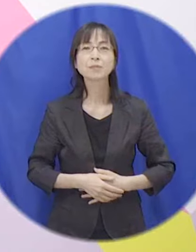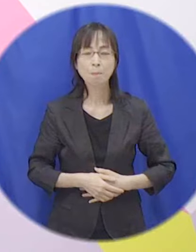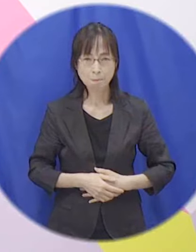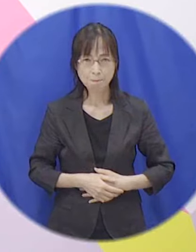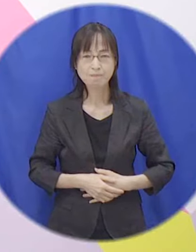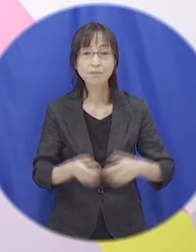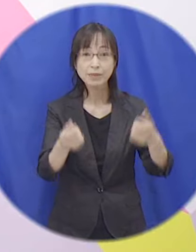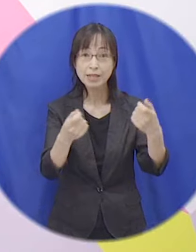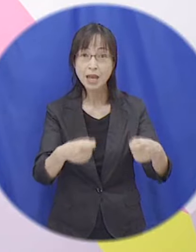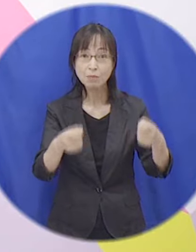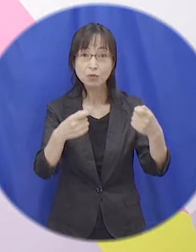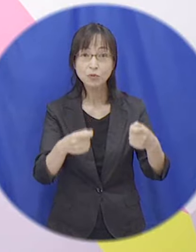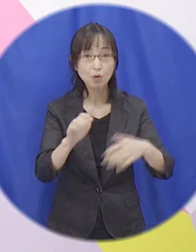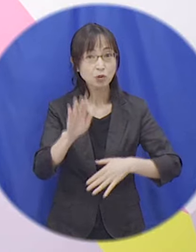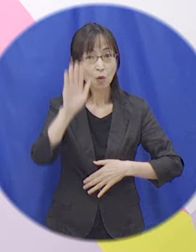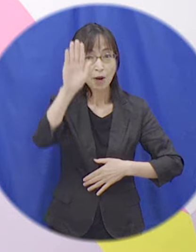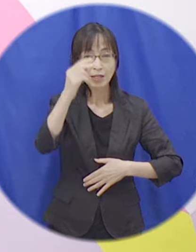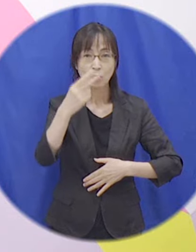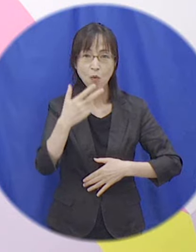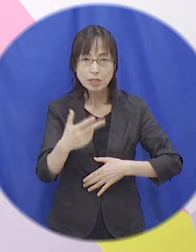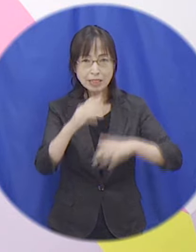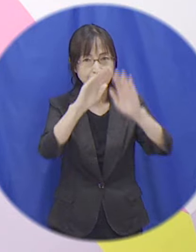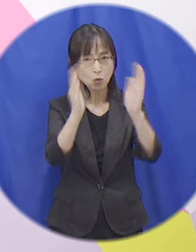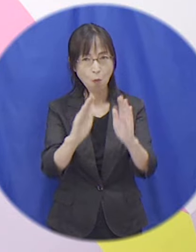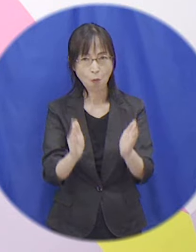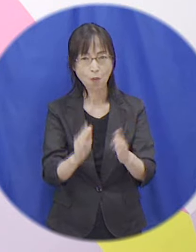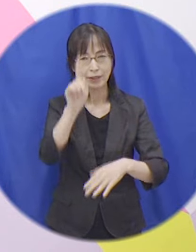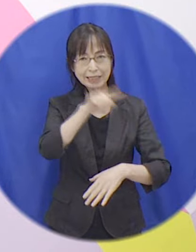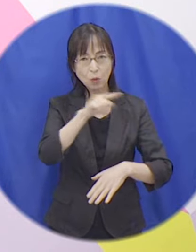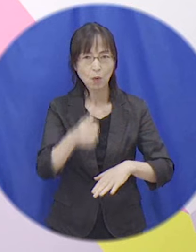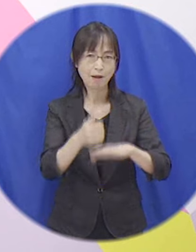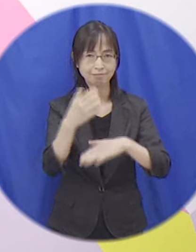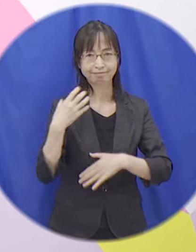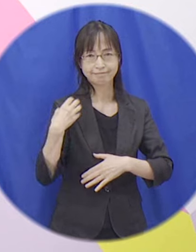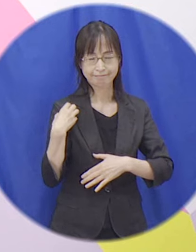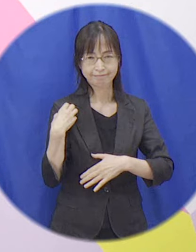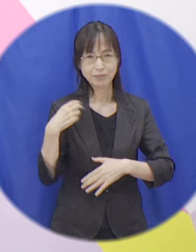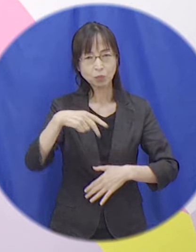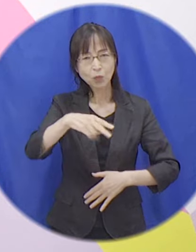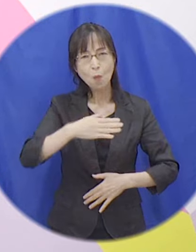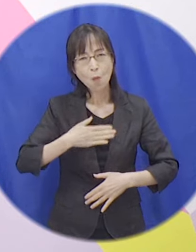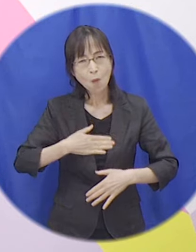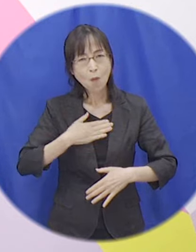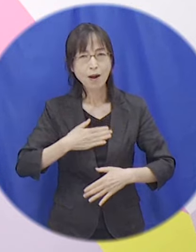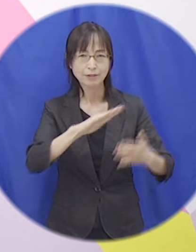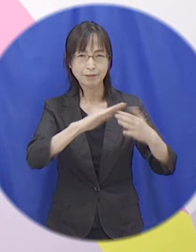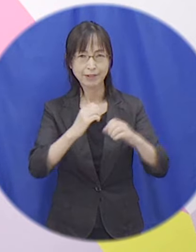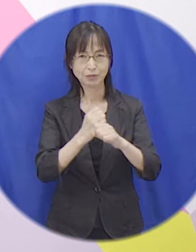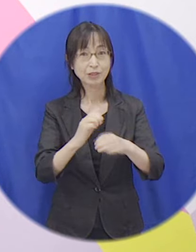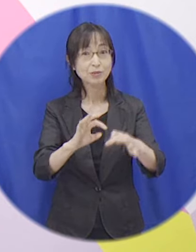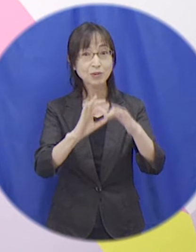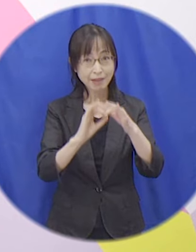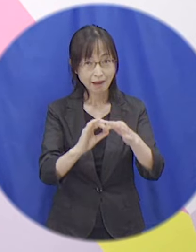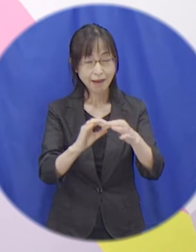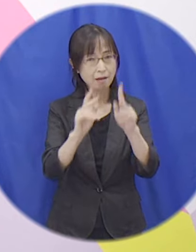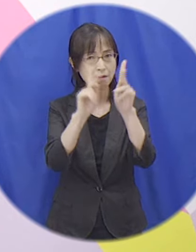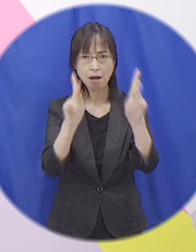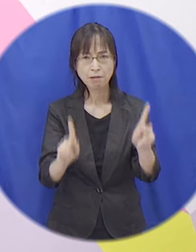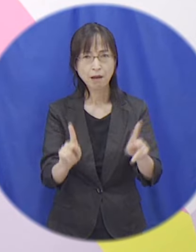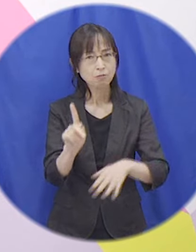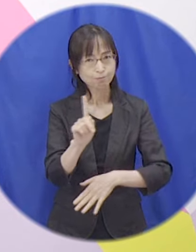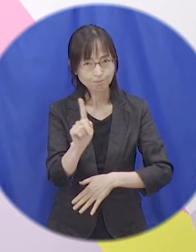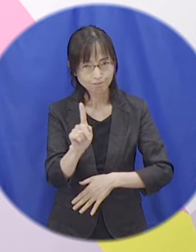池袋の将来都市像である人が主役のウォーカブルな街づくりについて、どのような課題があ